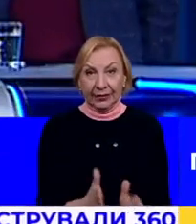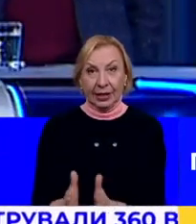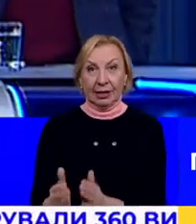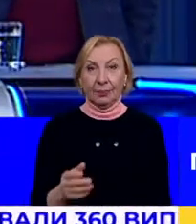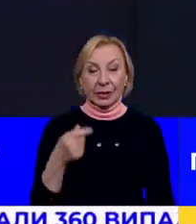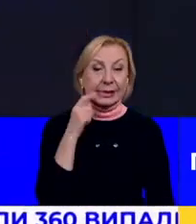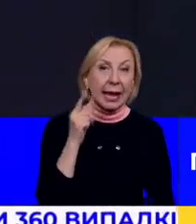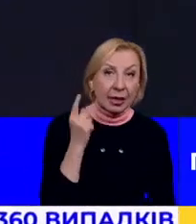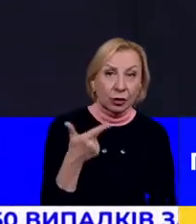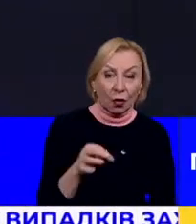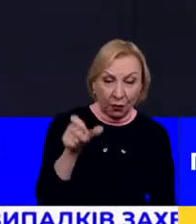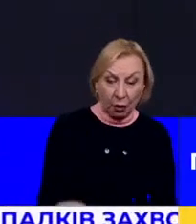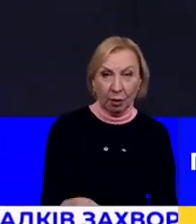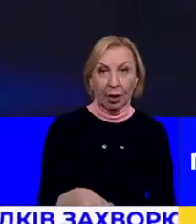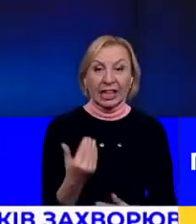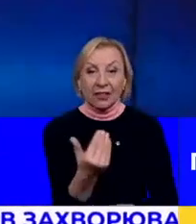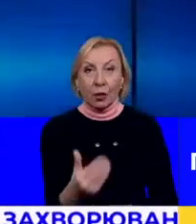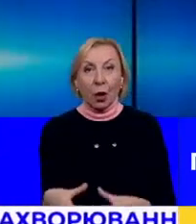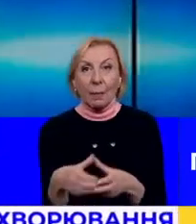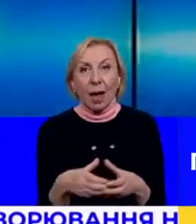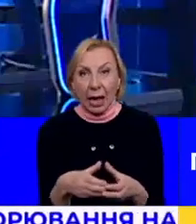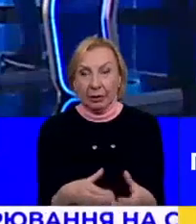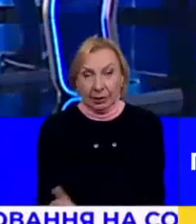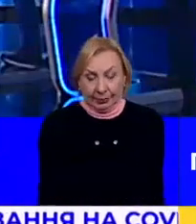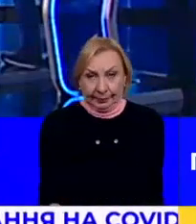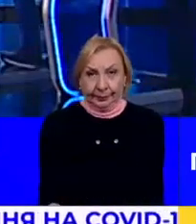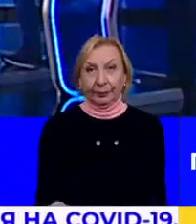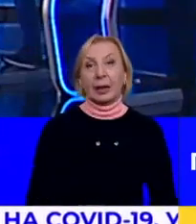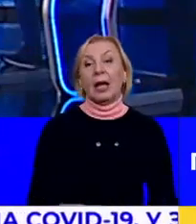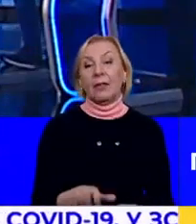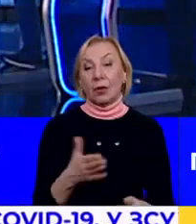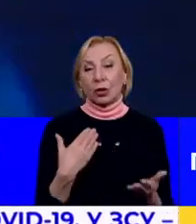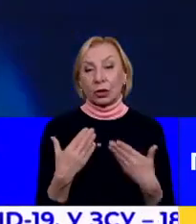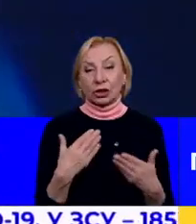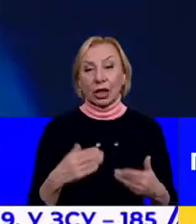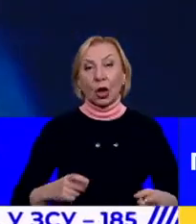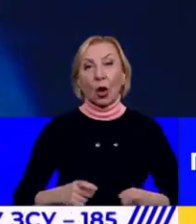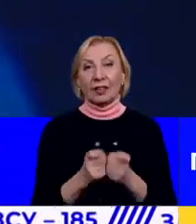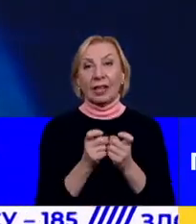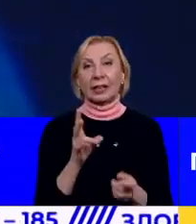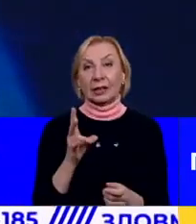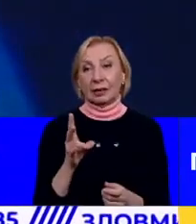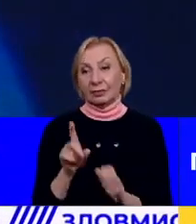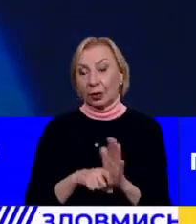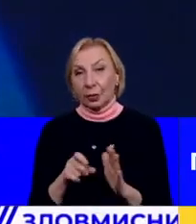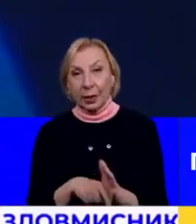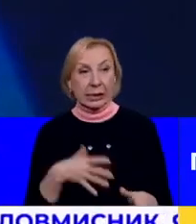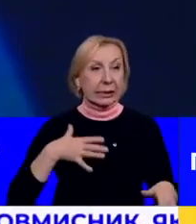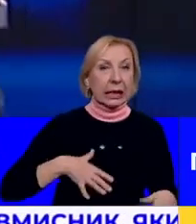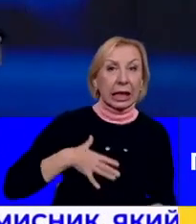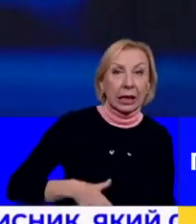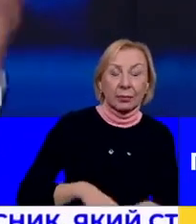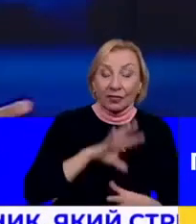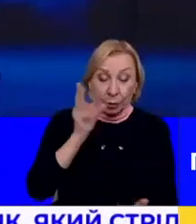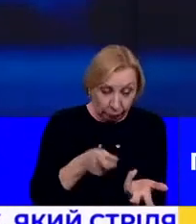целом, и правительства, и его как президента в отношении конфликта на Востоке, Крым, вода в Крым. Все